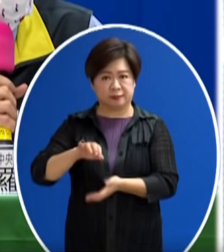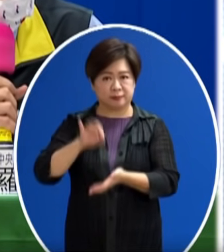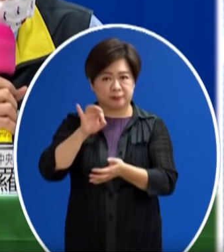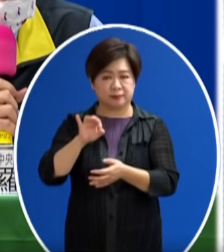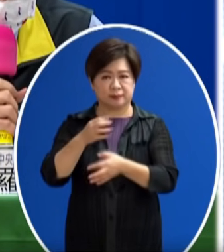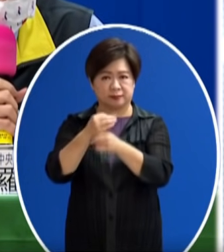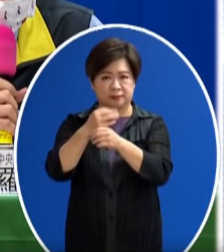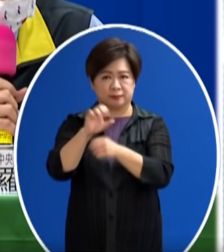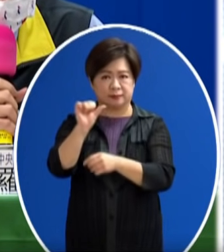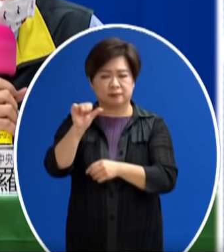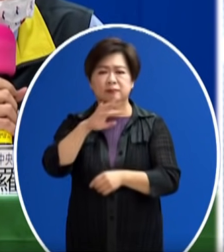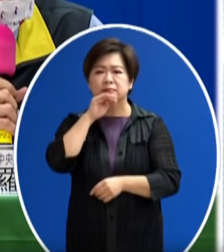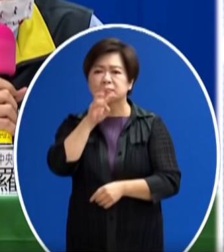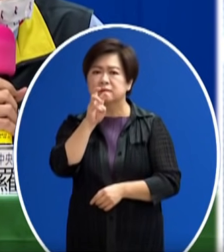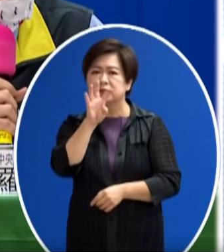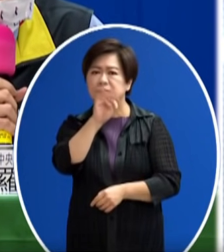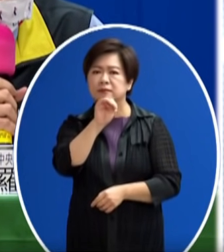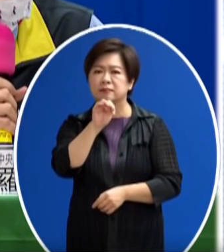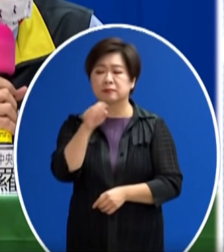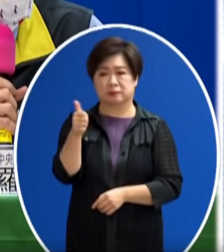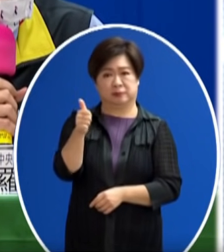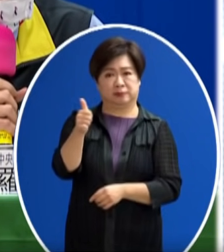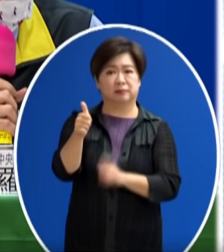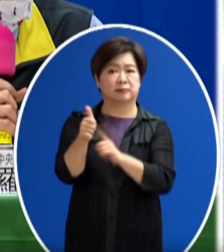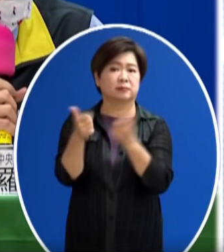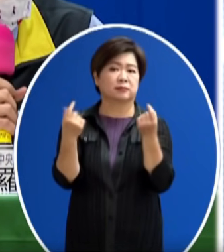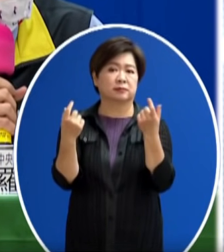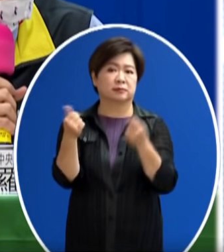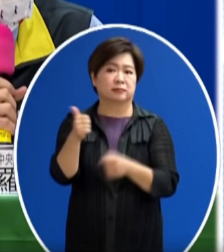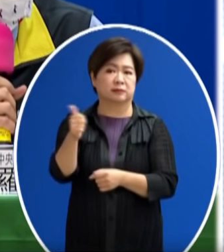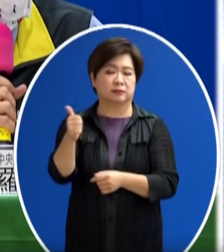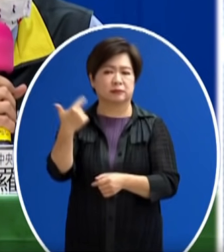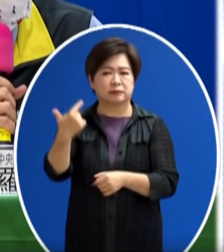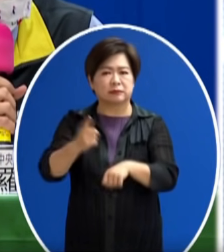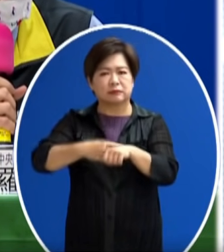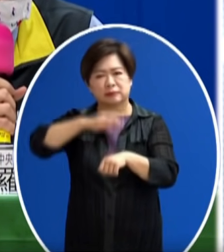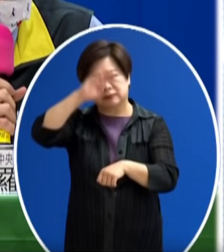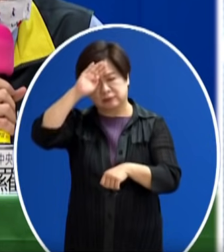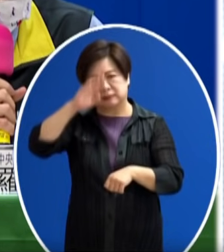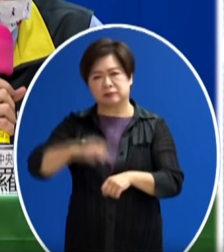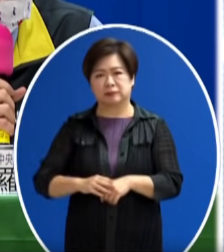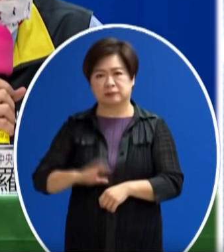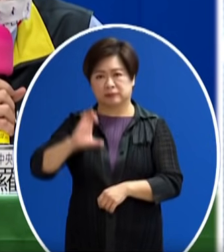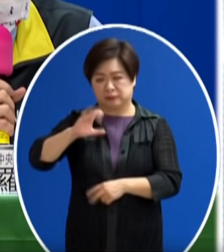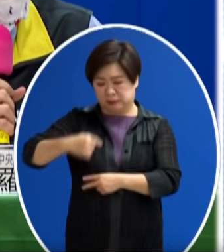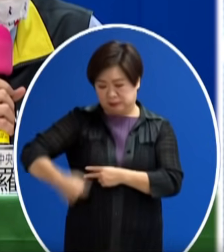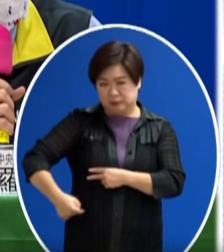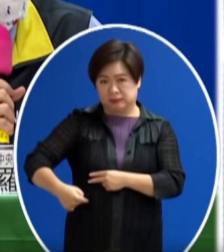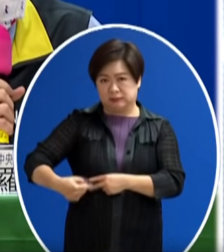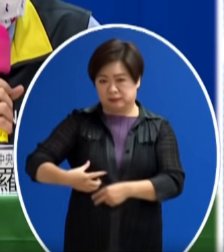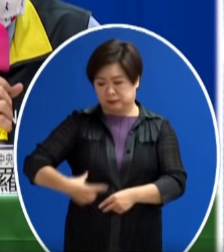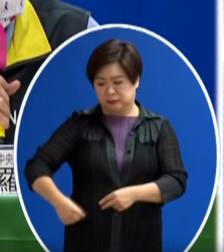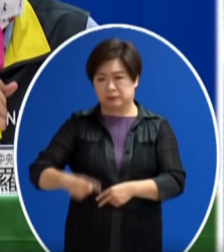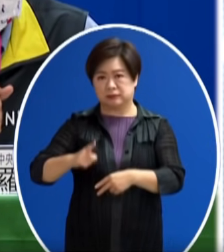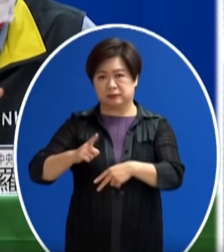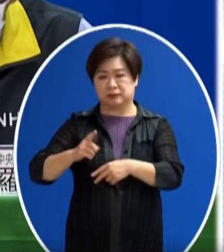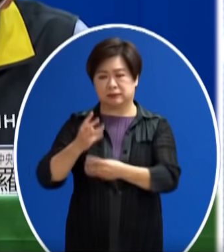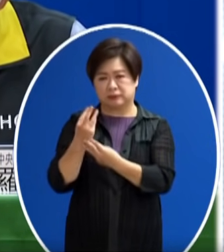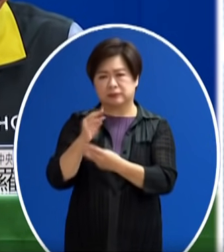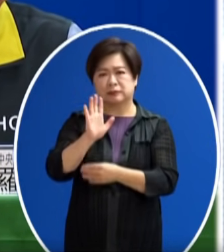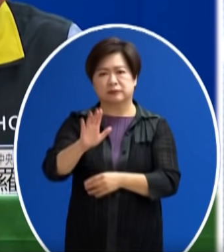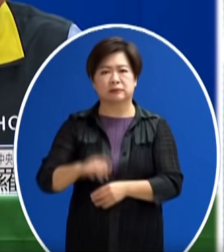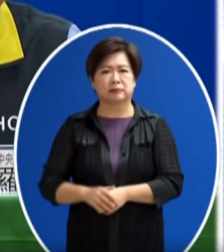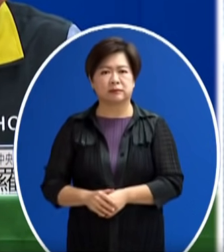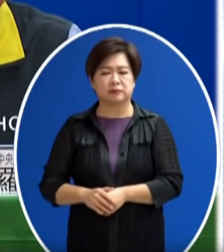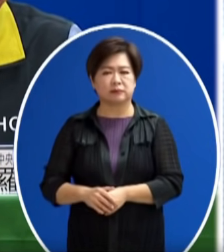号五的这位30多岁的男性哈，本身是有这个慢性的息型肝炎、息肝，他是在